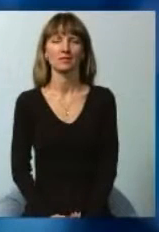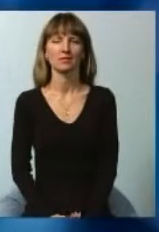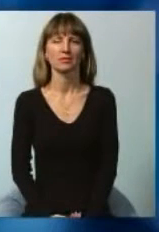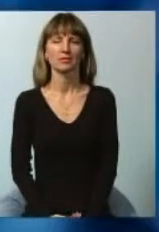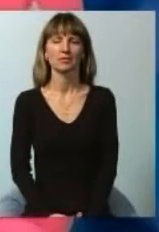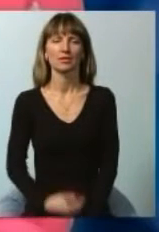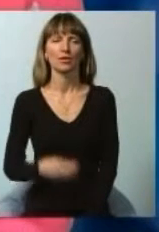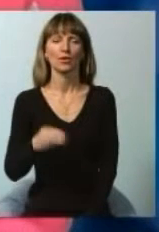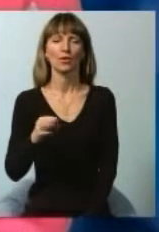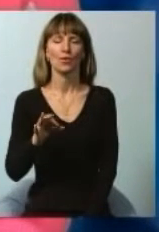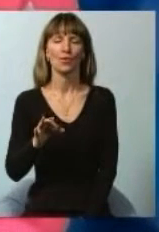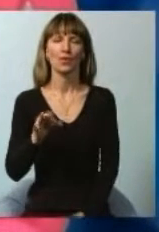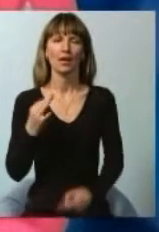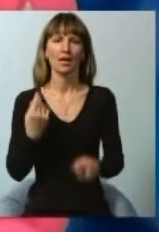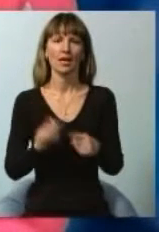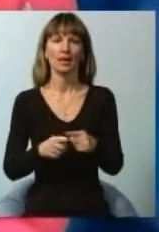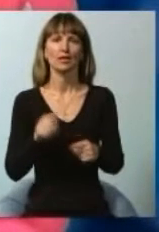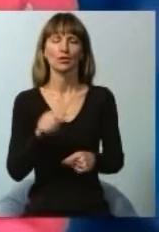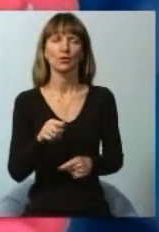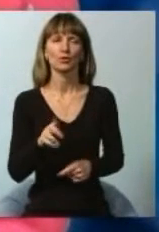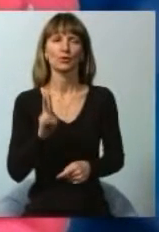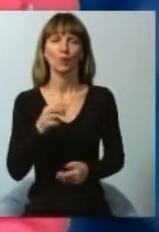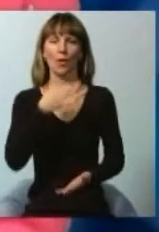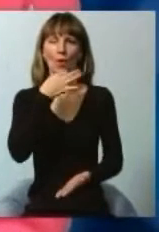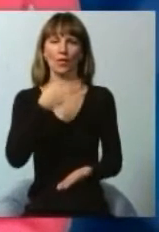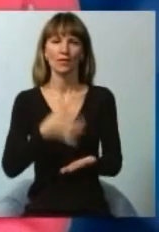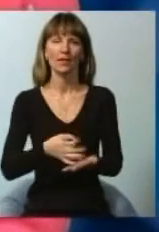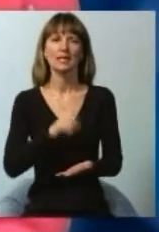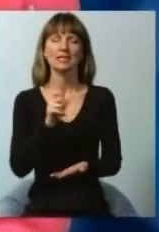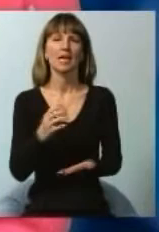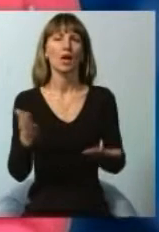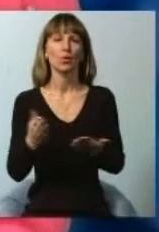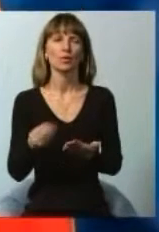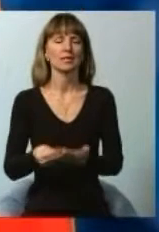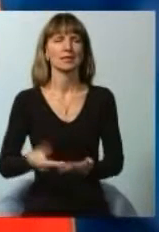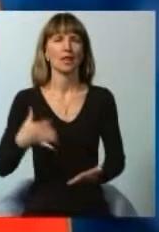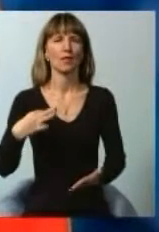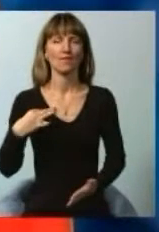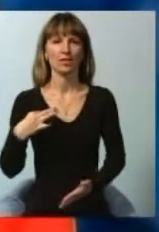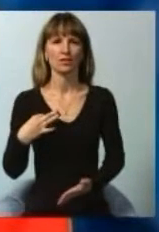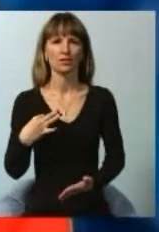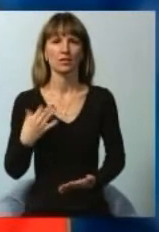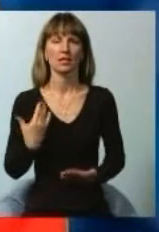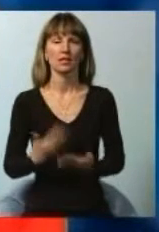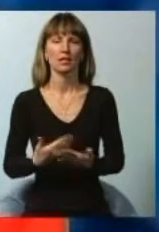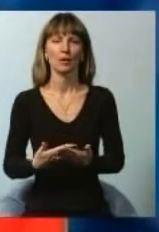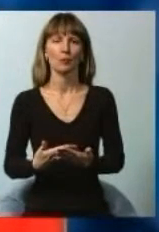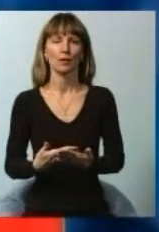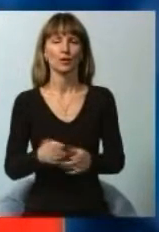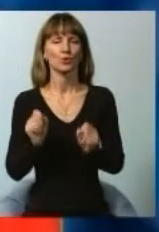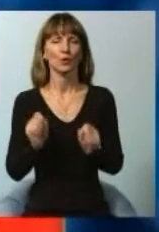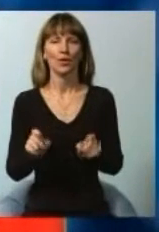дом – это тот, кто ответственный за какую-то ценную вещь. Например,